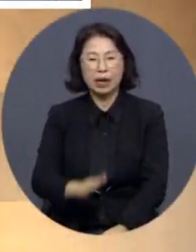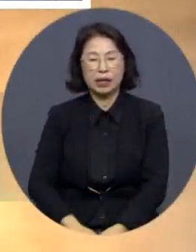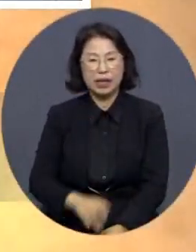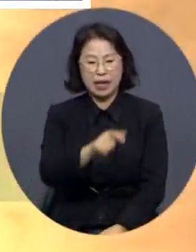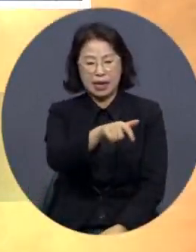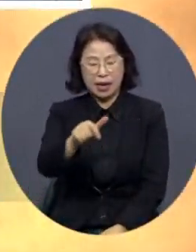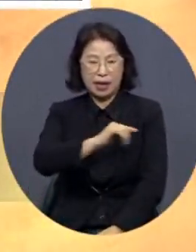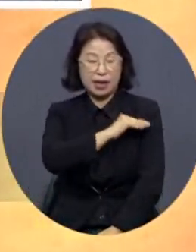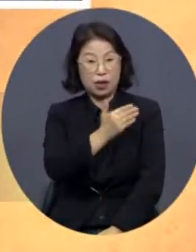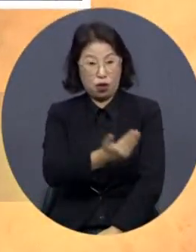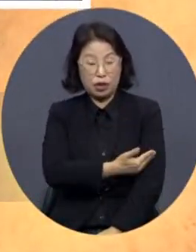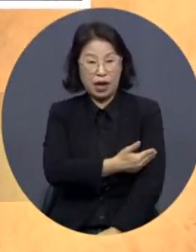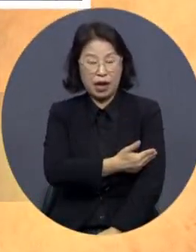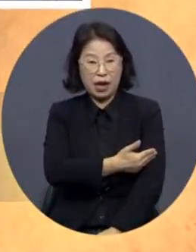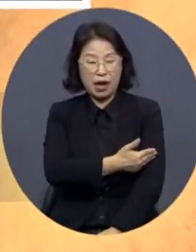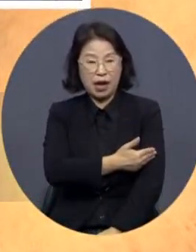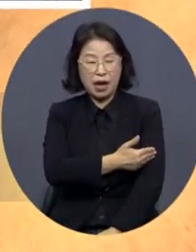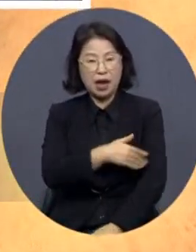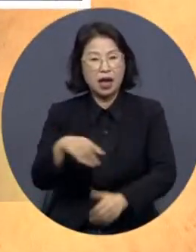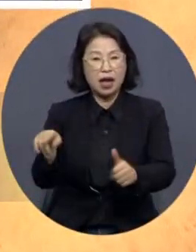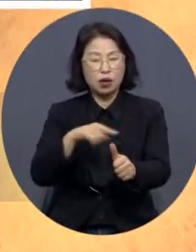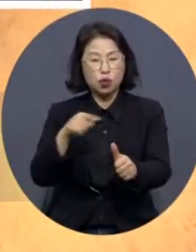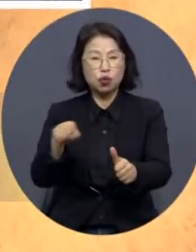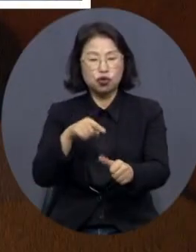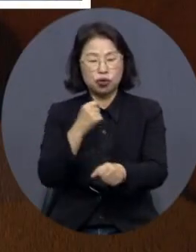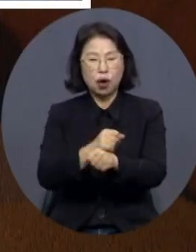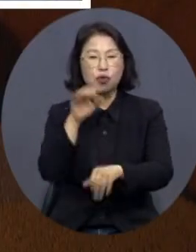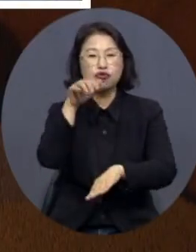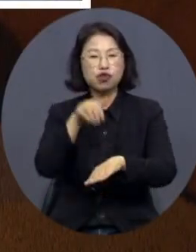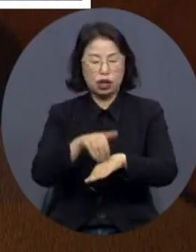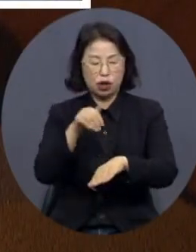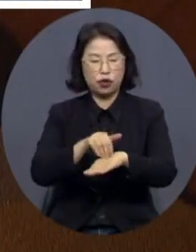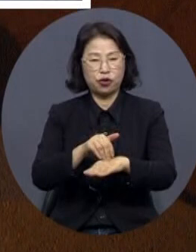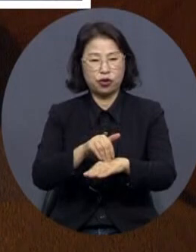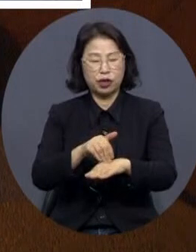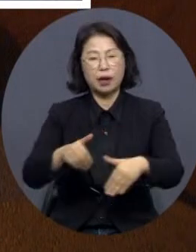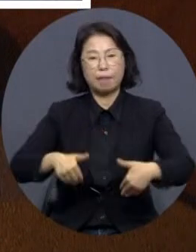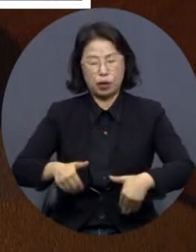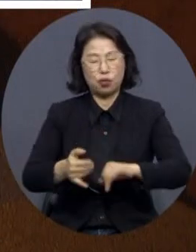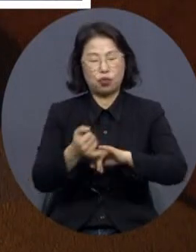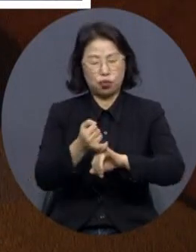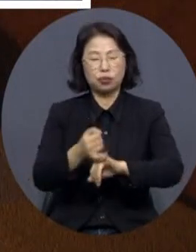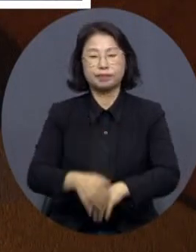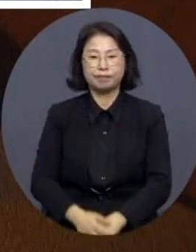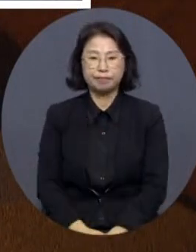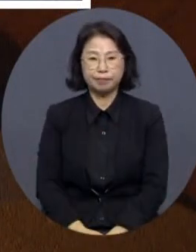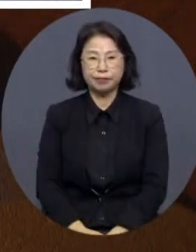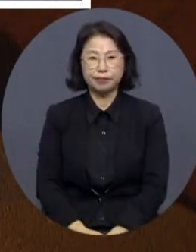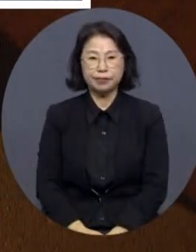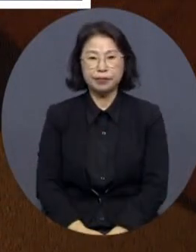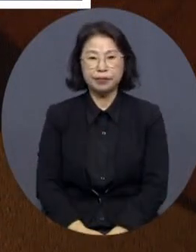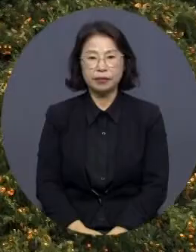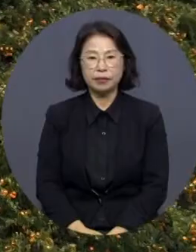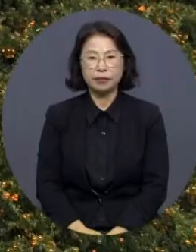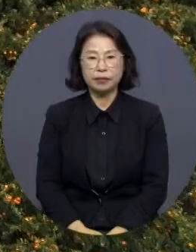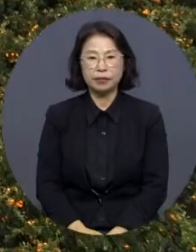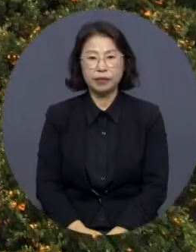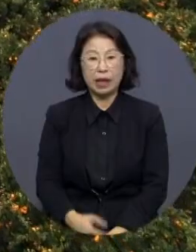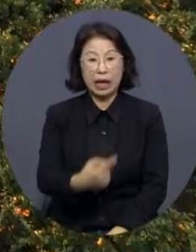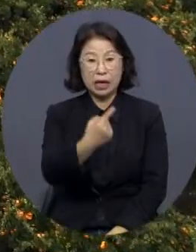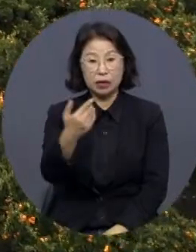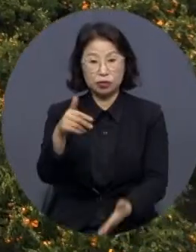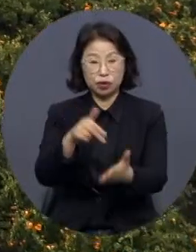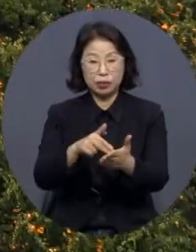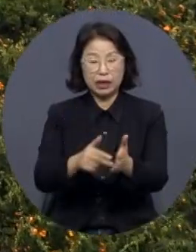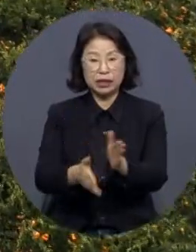각각의 역량들을 이제 좀 어 높일 수 있게끔 교육하고 훈련하는 부분들 이런 것들이 더 필요 않거든요 소방당국은